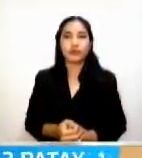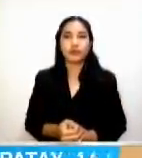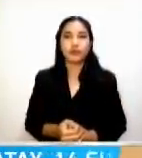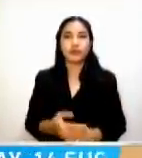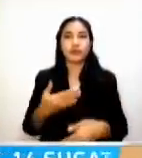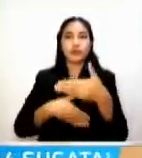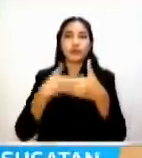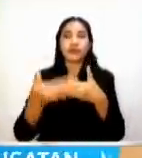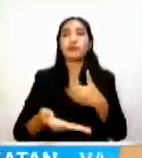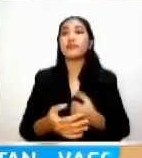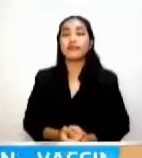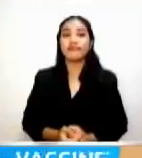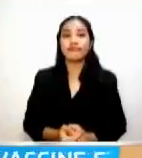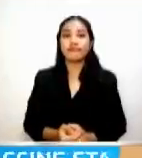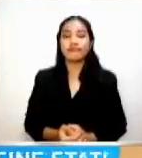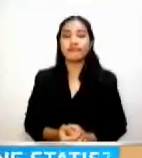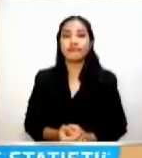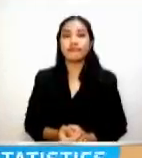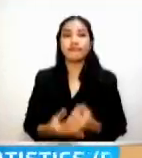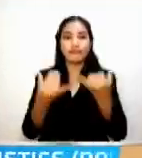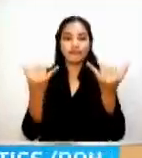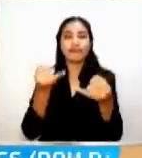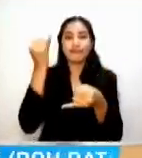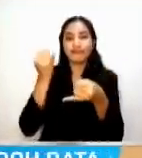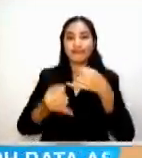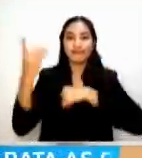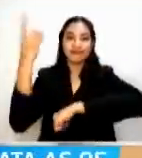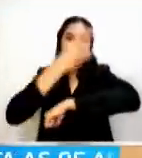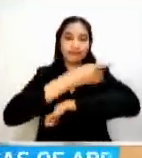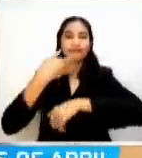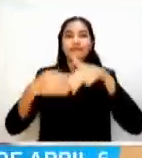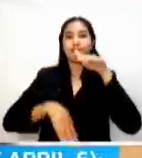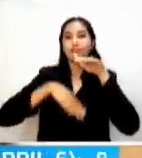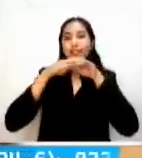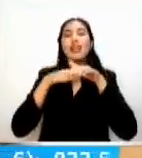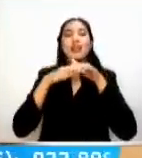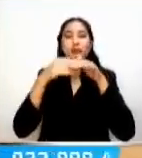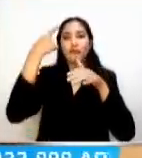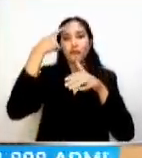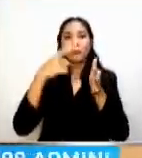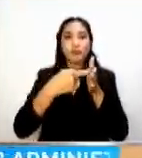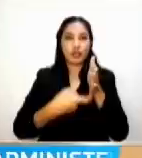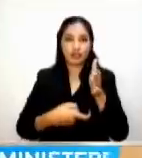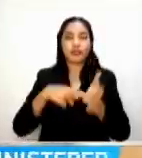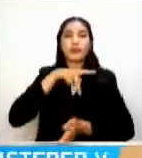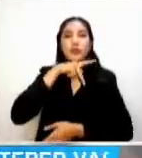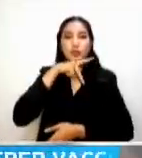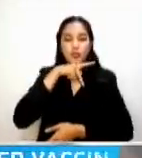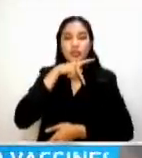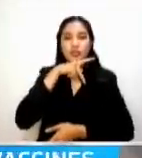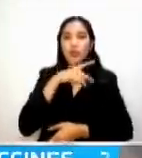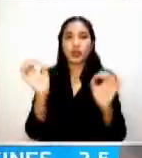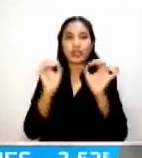Mga kapuso, huling araw na ngayon, ang pagpapatupad ng price ceiling sa karneng baboy sa NCR, wala ng extension. Ayon sa Department